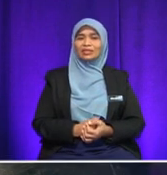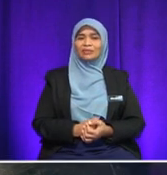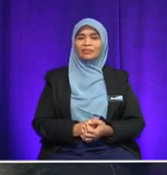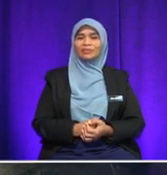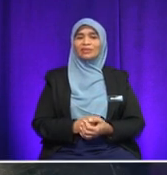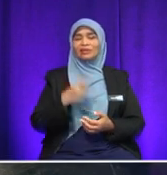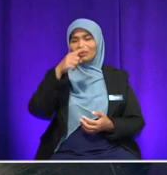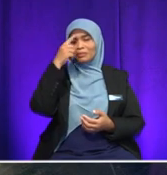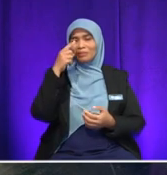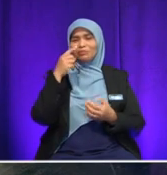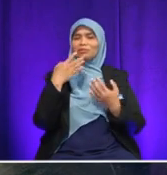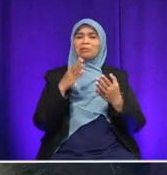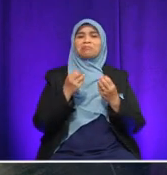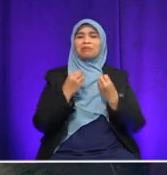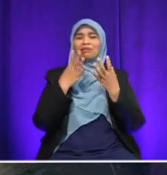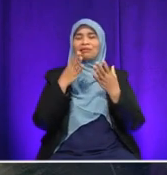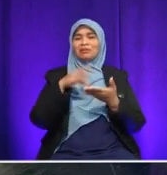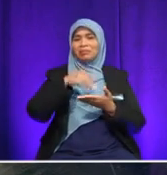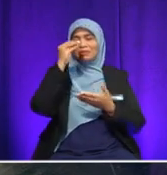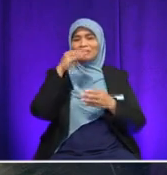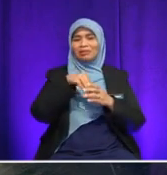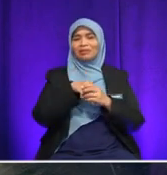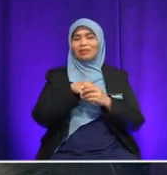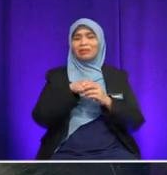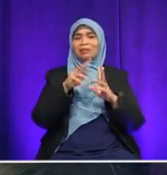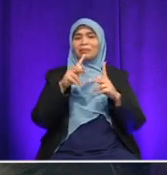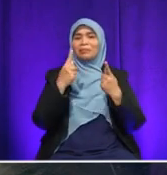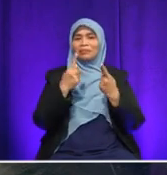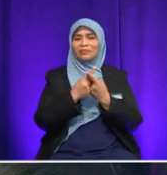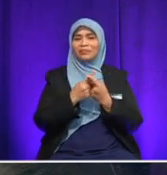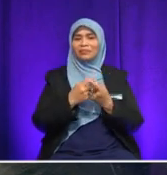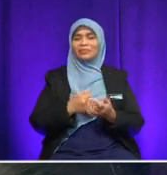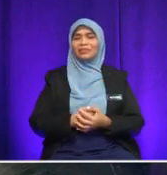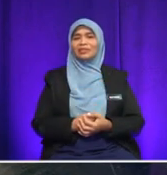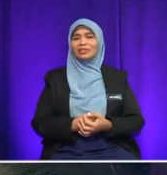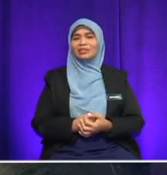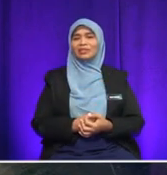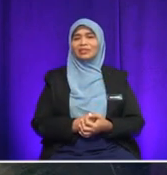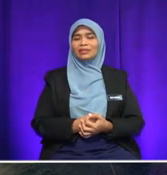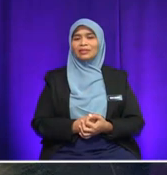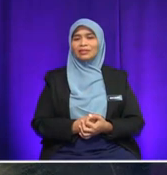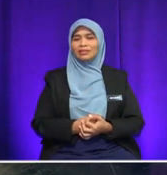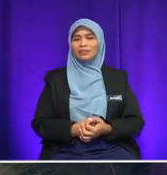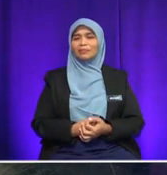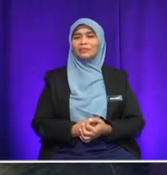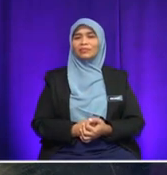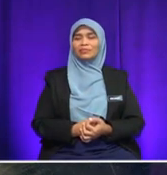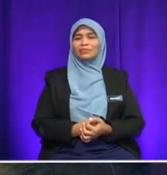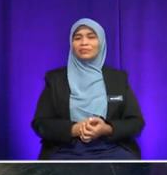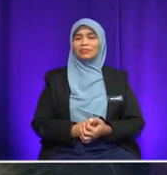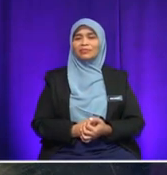Sebab dia dah banyak dah belajar dalam kelas. Ya, dan juga mereka nampak dah jawapan tadi, cikgu. Itulah. Tak sempat kita nak suspenskan